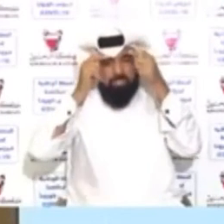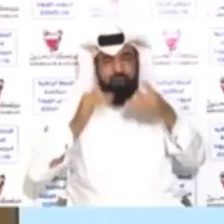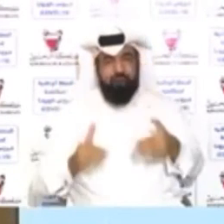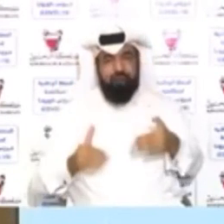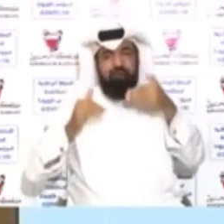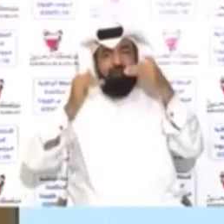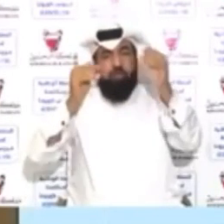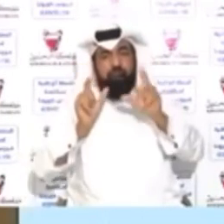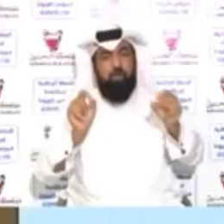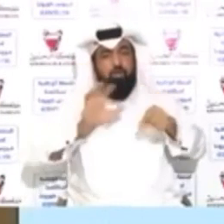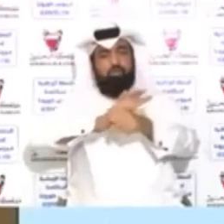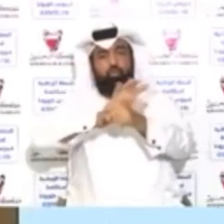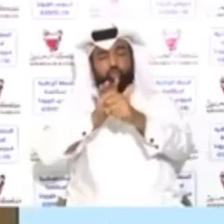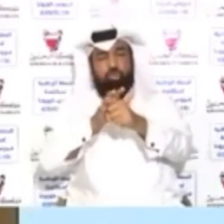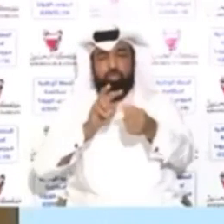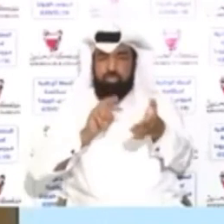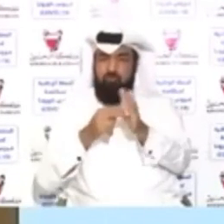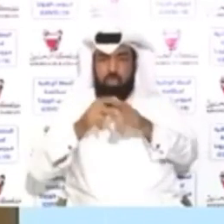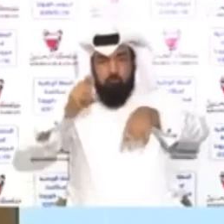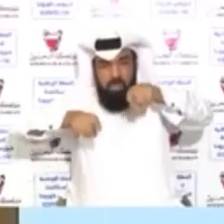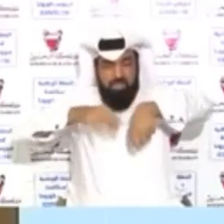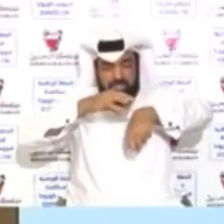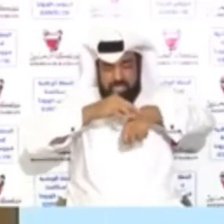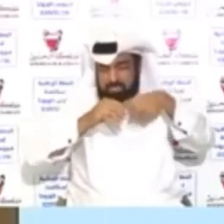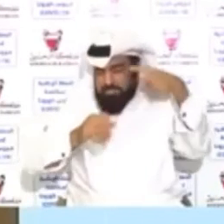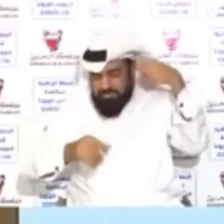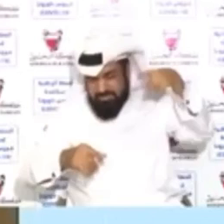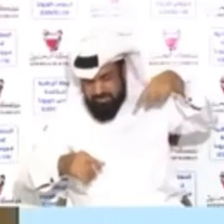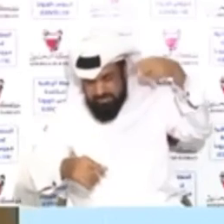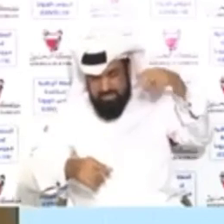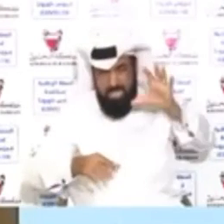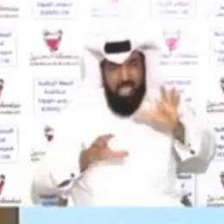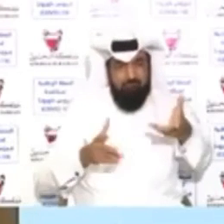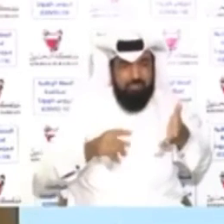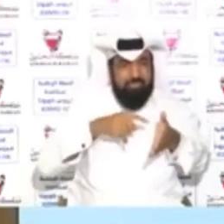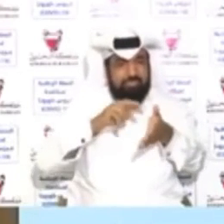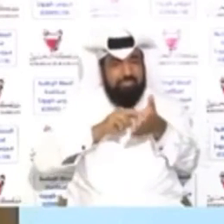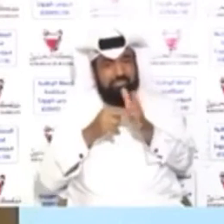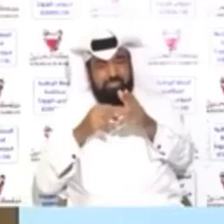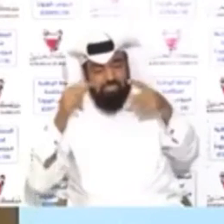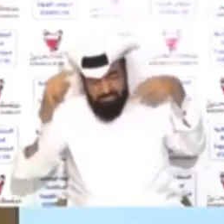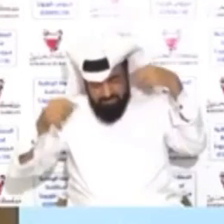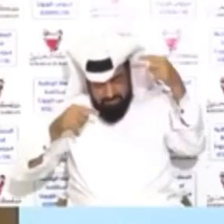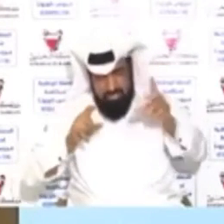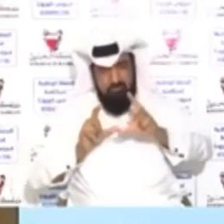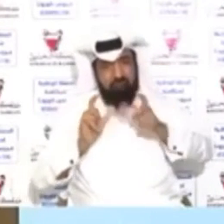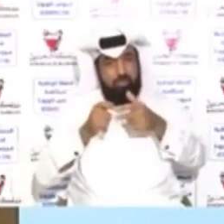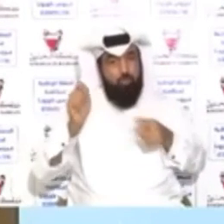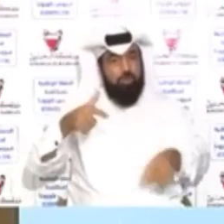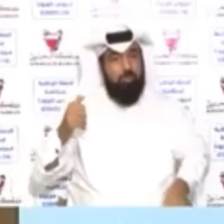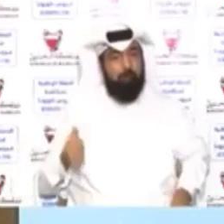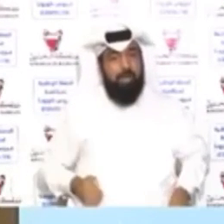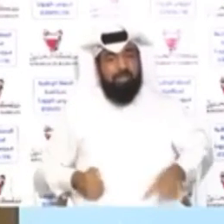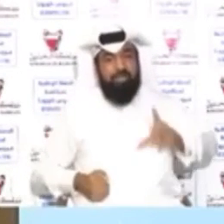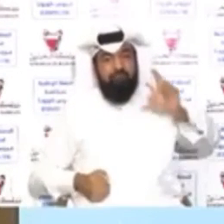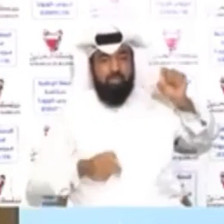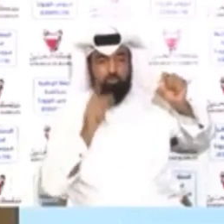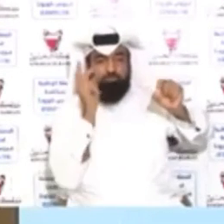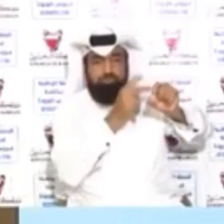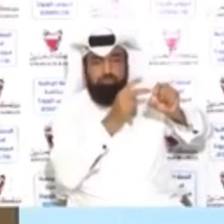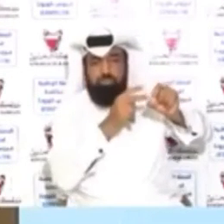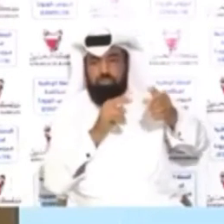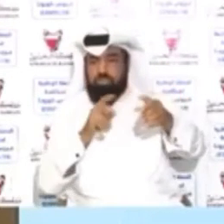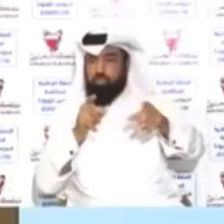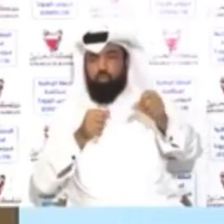كوفيد 19، البعض يتساءل عن البروتوكول العلاجي الذي يطبق من قبل الفريق الطبي البحريني لتحقيق